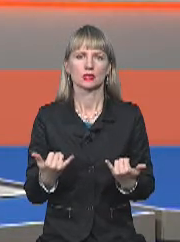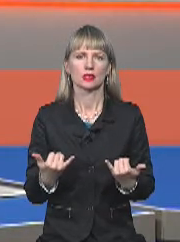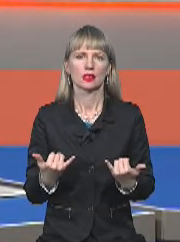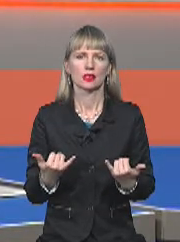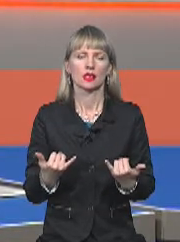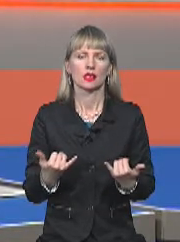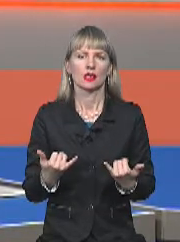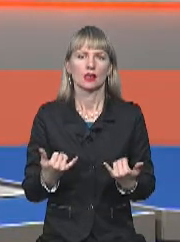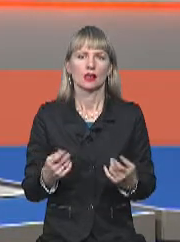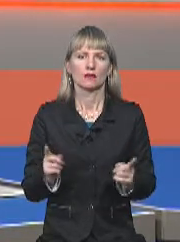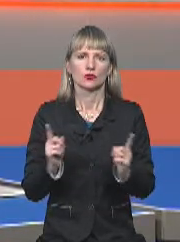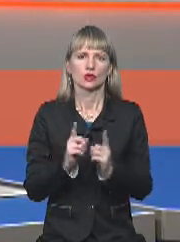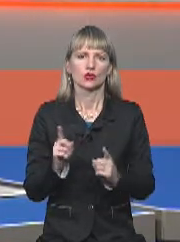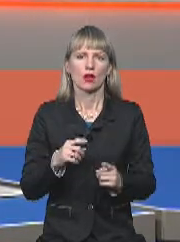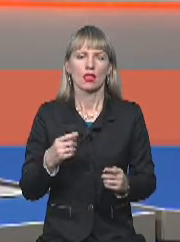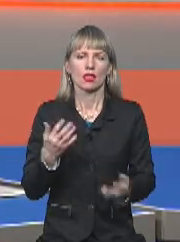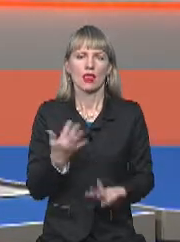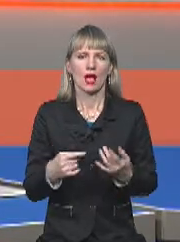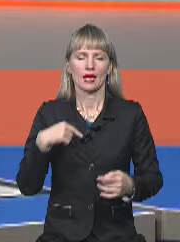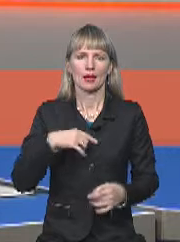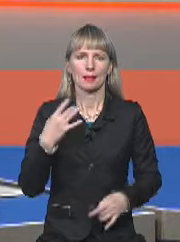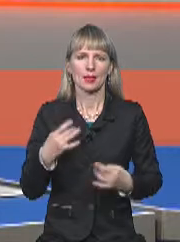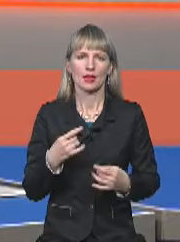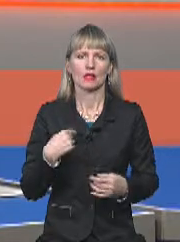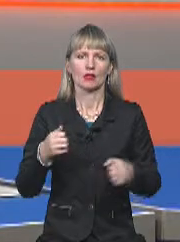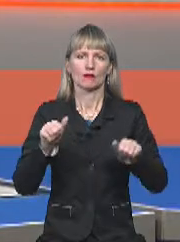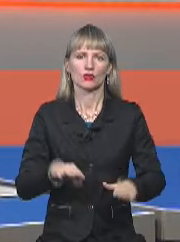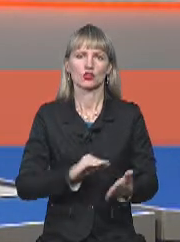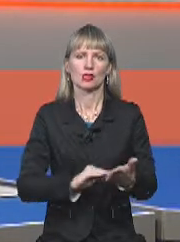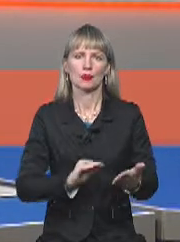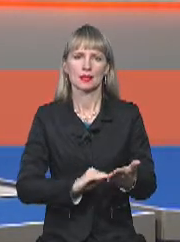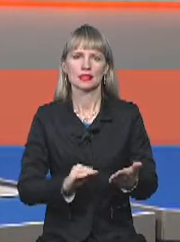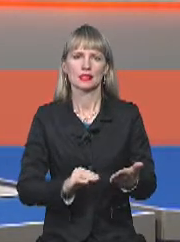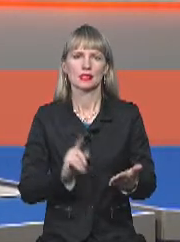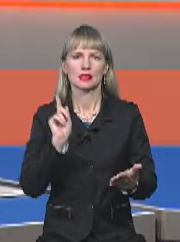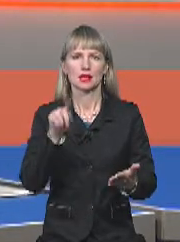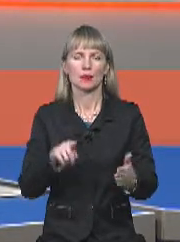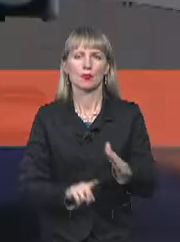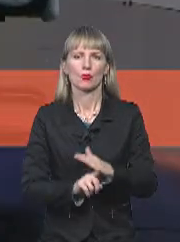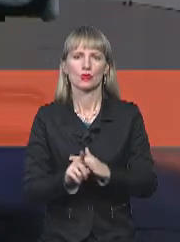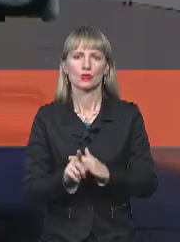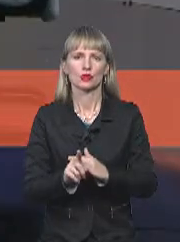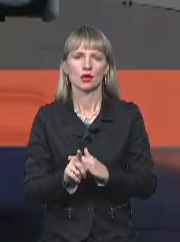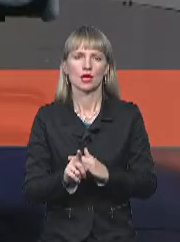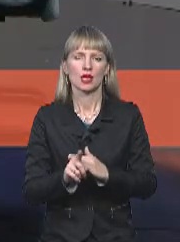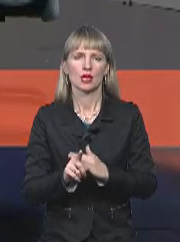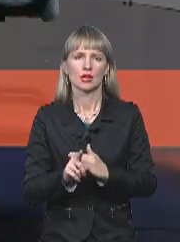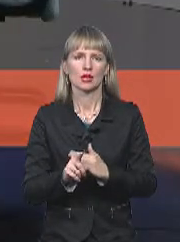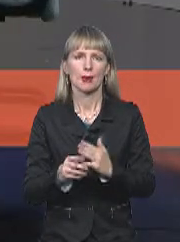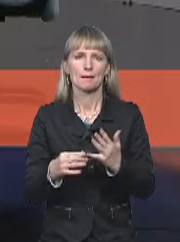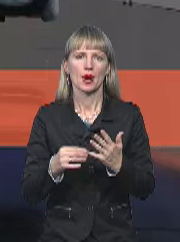воно зіткнулося, що накипіло, і я вирішила написати. До речі, там ну, почали пальці